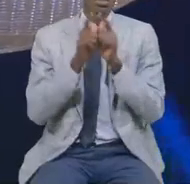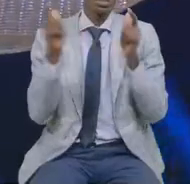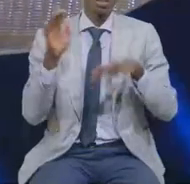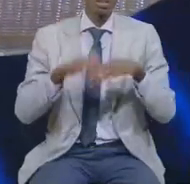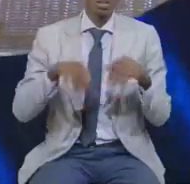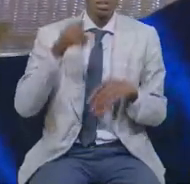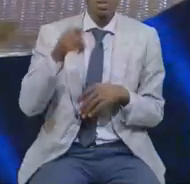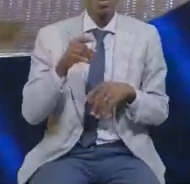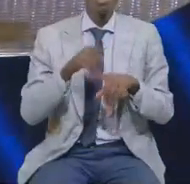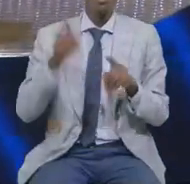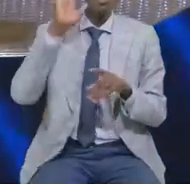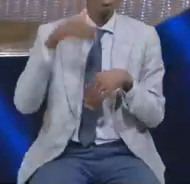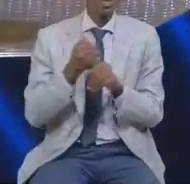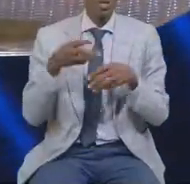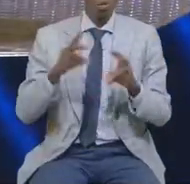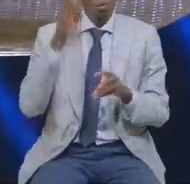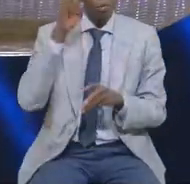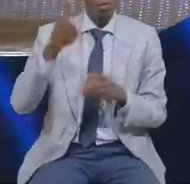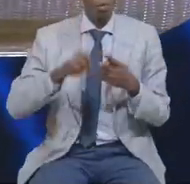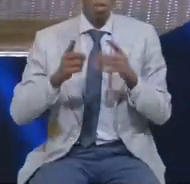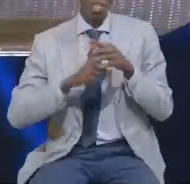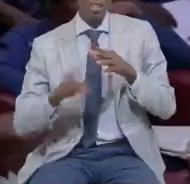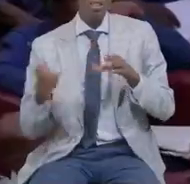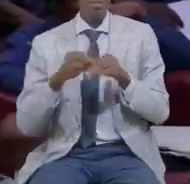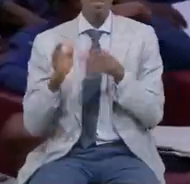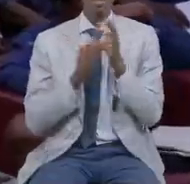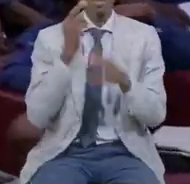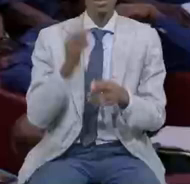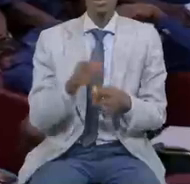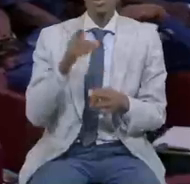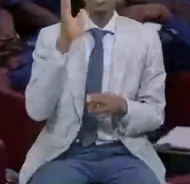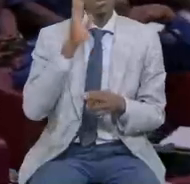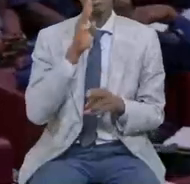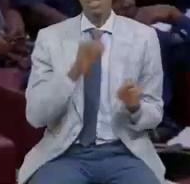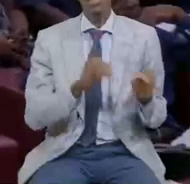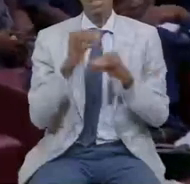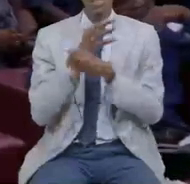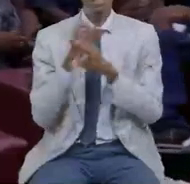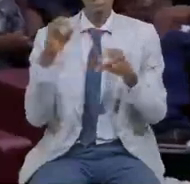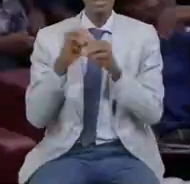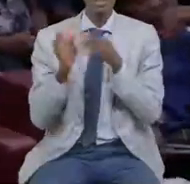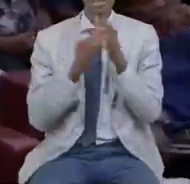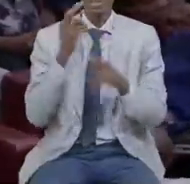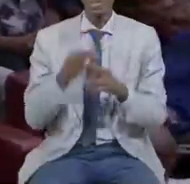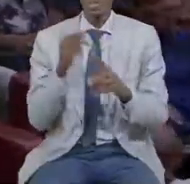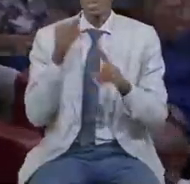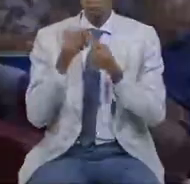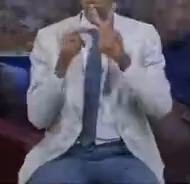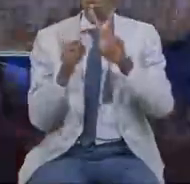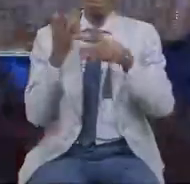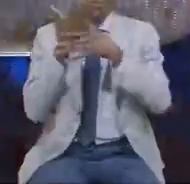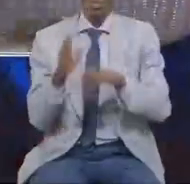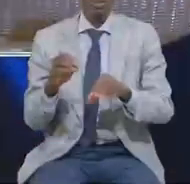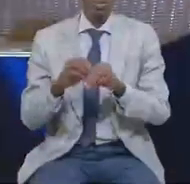tu vas y échapper. Tu seras affranchi au nom de Jésus-Christ. Nous allons voir trois sections ici. Numéro